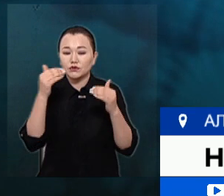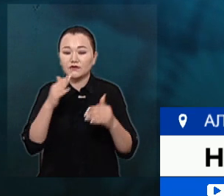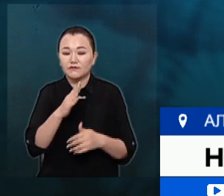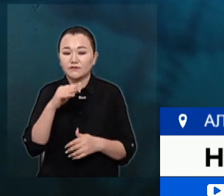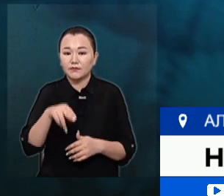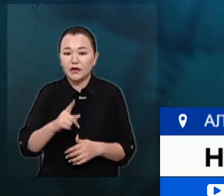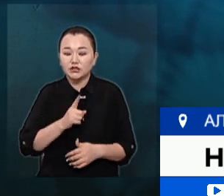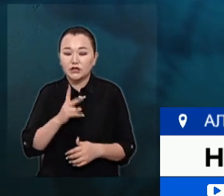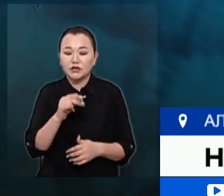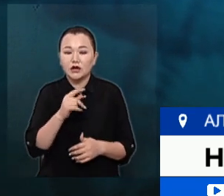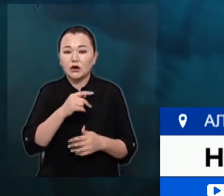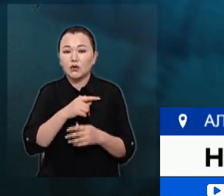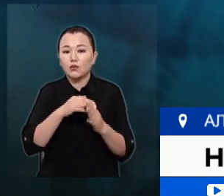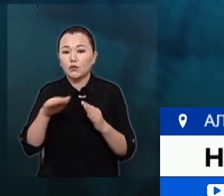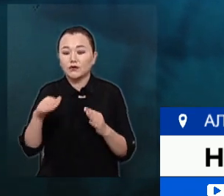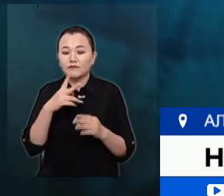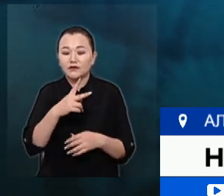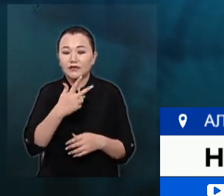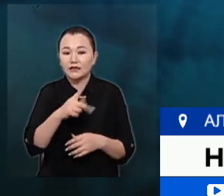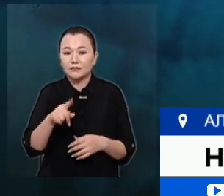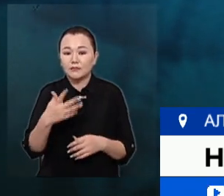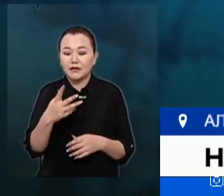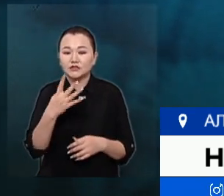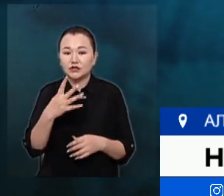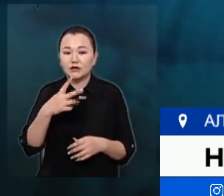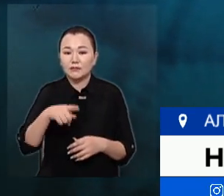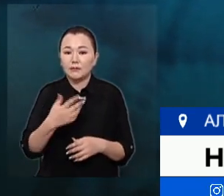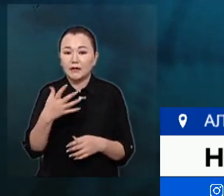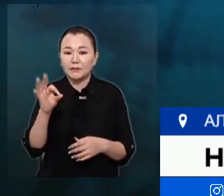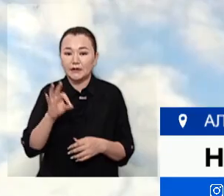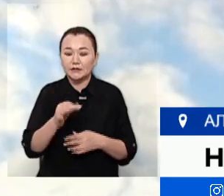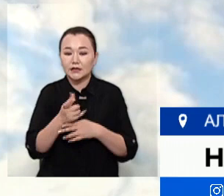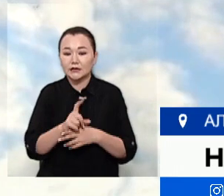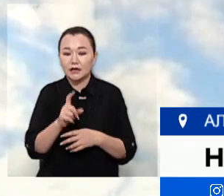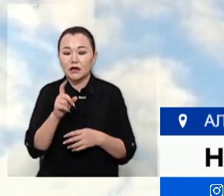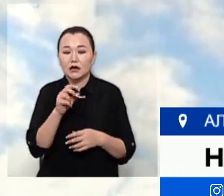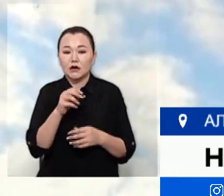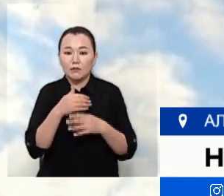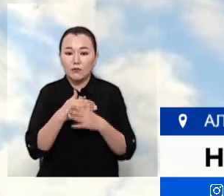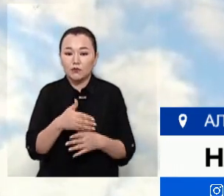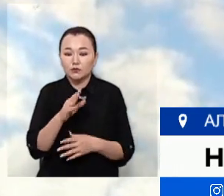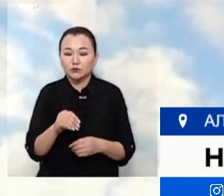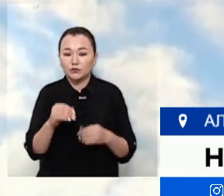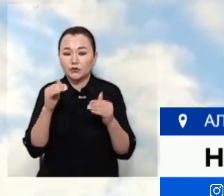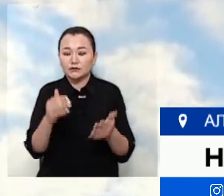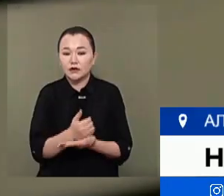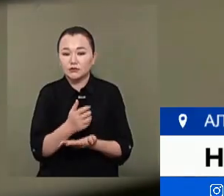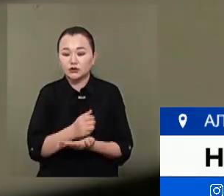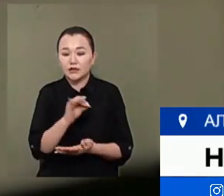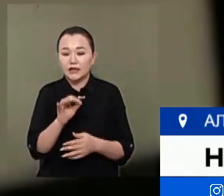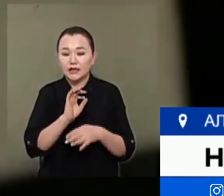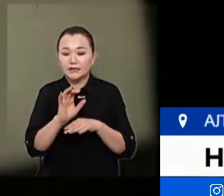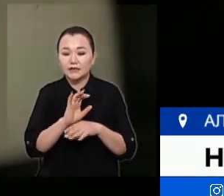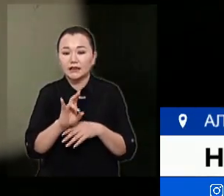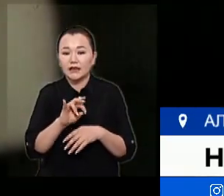ВВП ожидается на уровне трех с половиной четырех с половиной процентов этому поспособствует рост добычи и